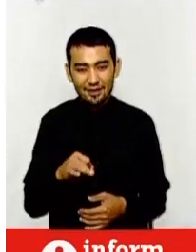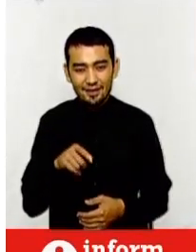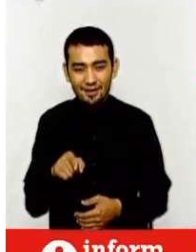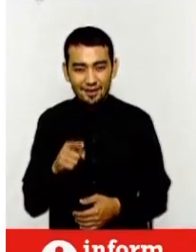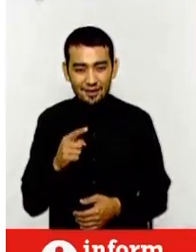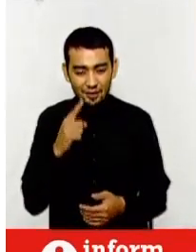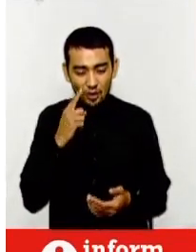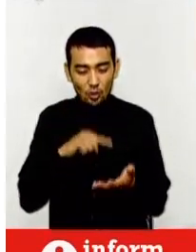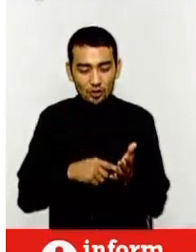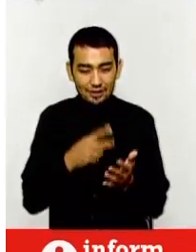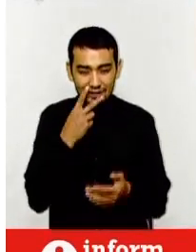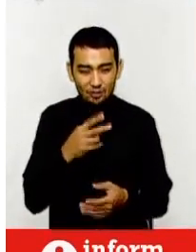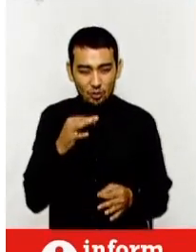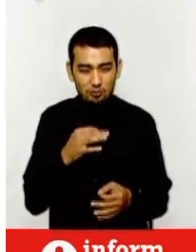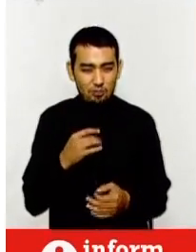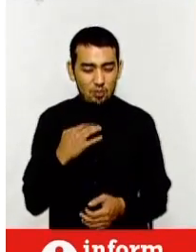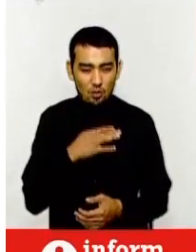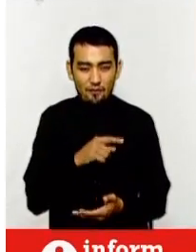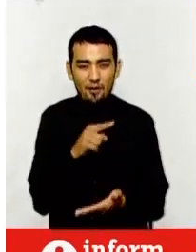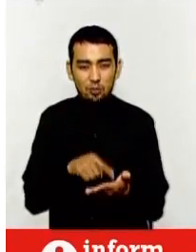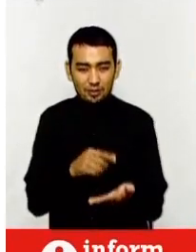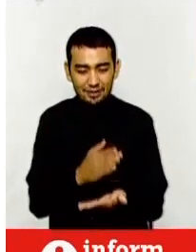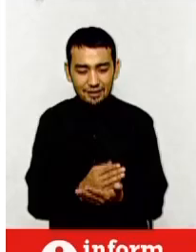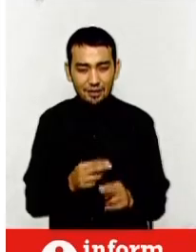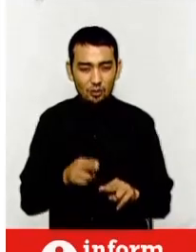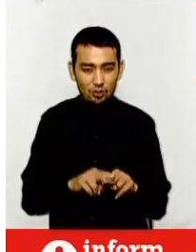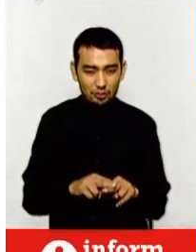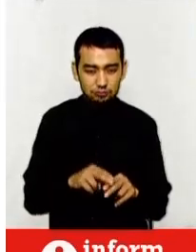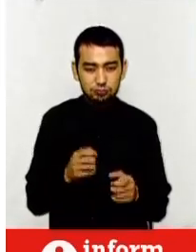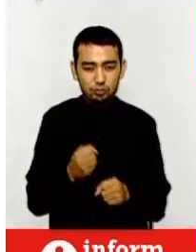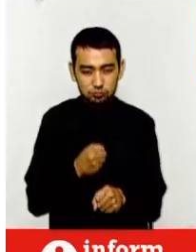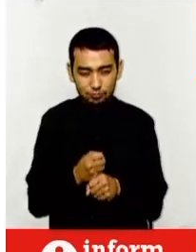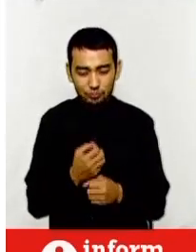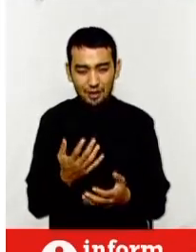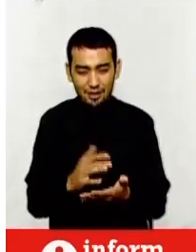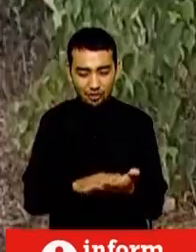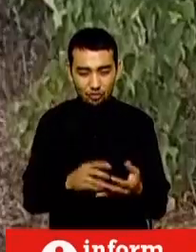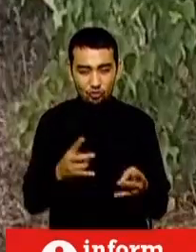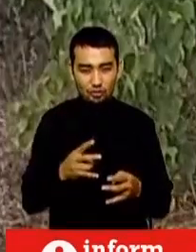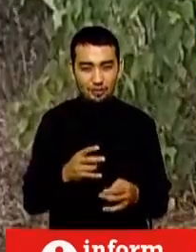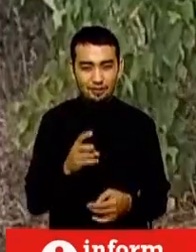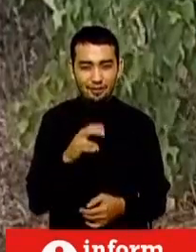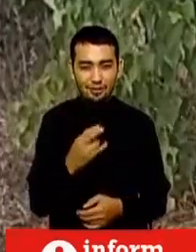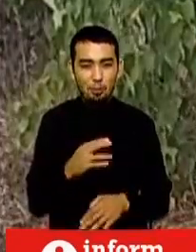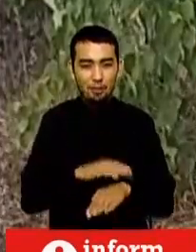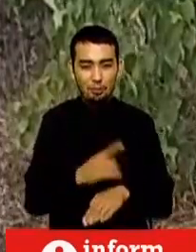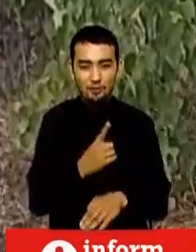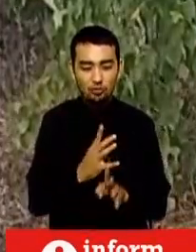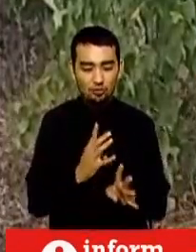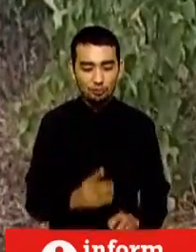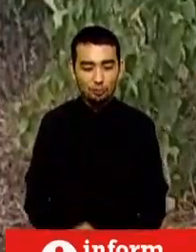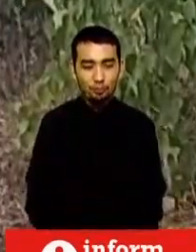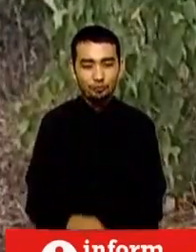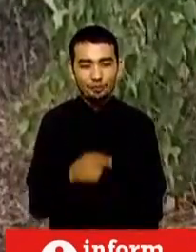точки зрения, конечно, еще очень много есть вопросов, наверное, которые нужно дорабатывать, понять для себя. В первую очередь это Нацбанк. Цифровой тенге в первую очередь